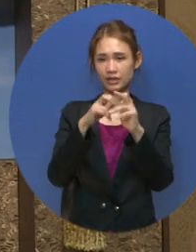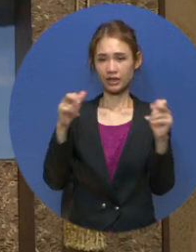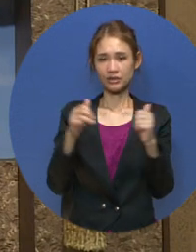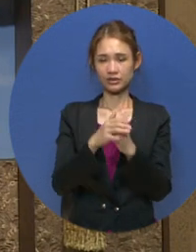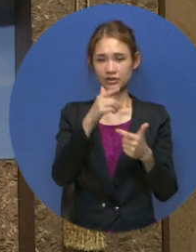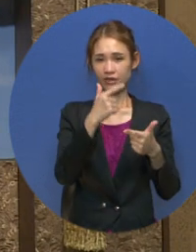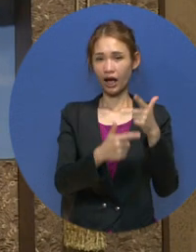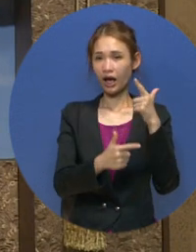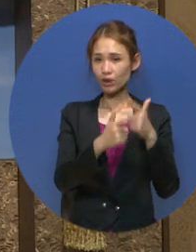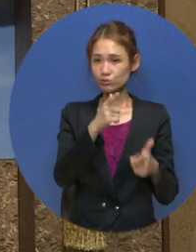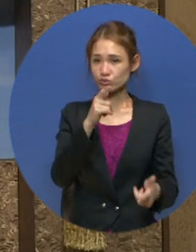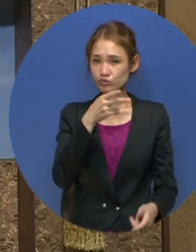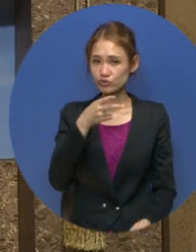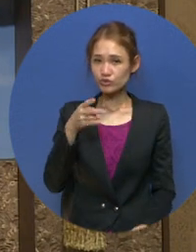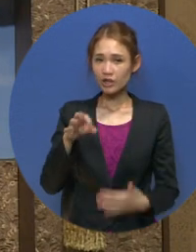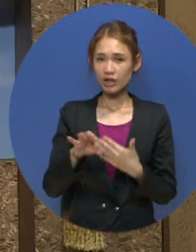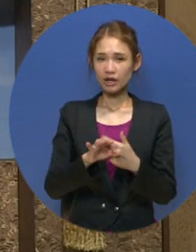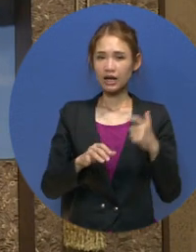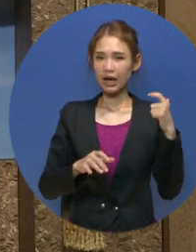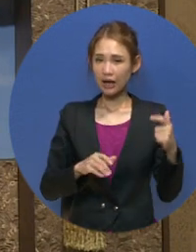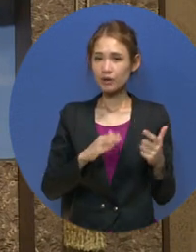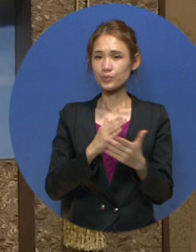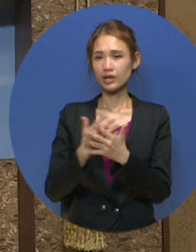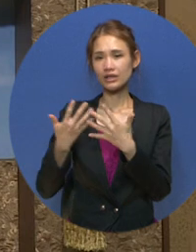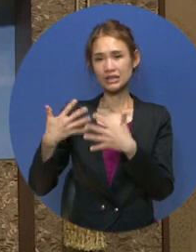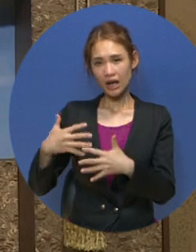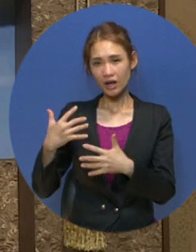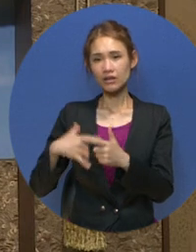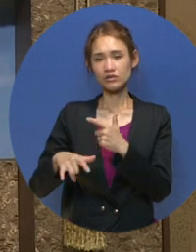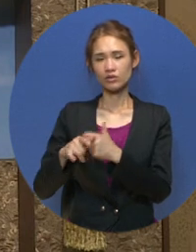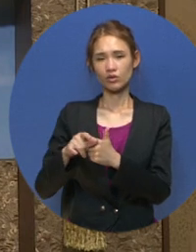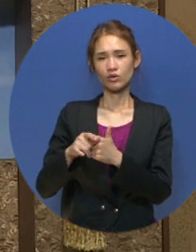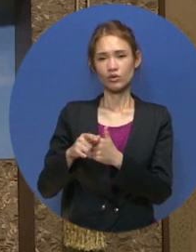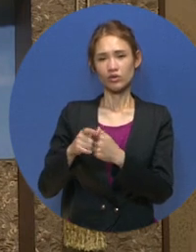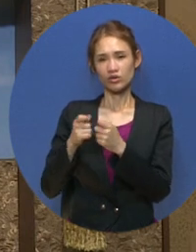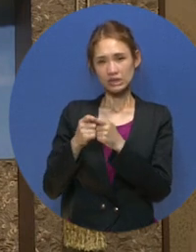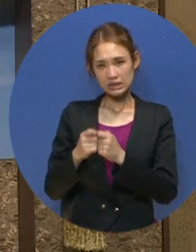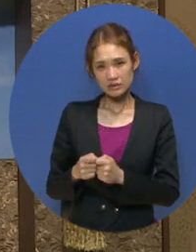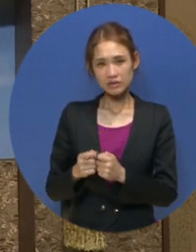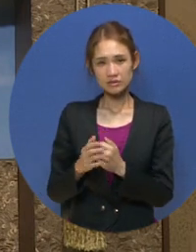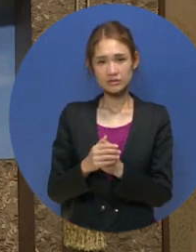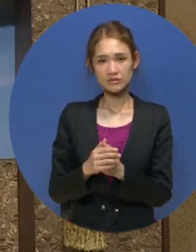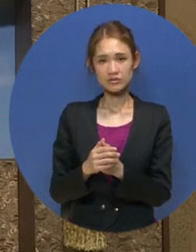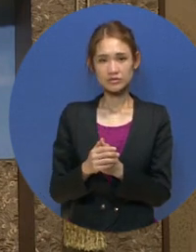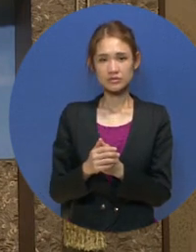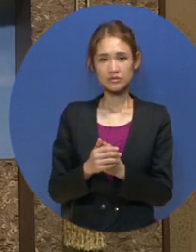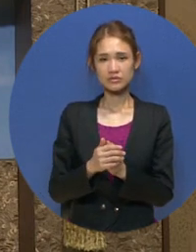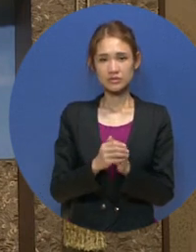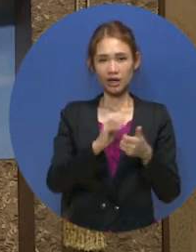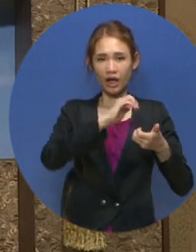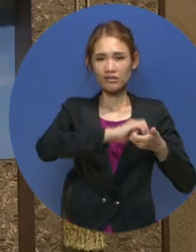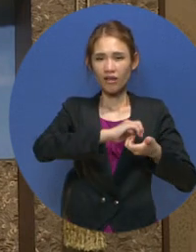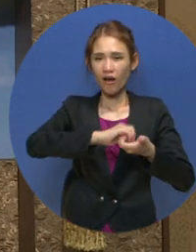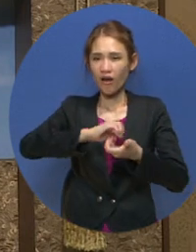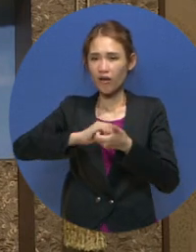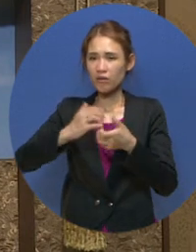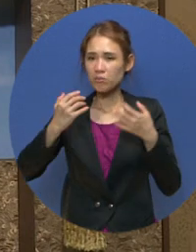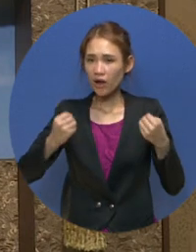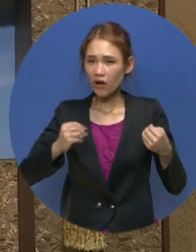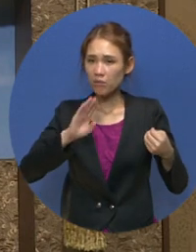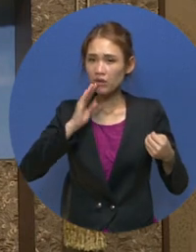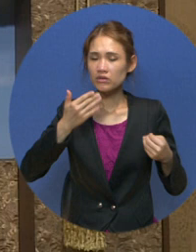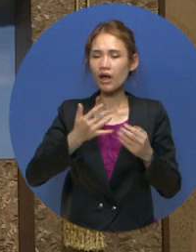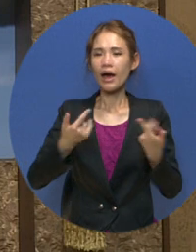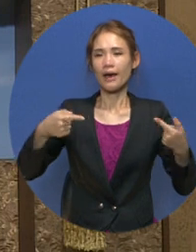존재한다면 강점보다는 약점이 더 부각되고 예. 또 한계들이 더 부각될 수밖에 없는데